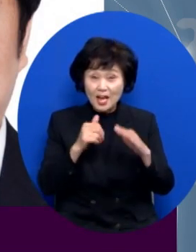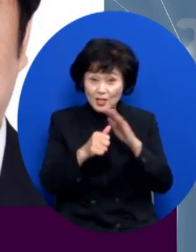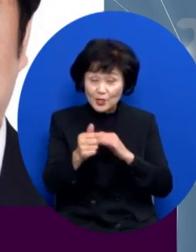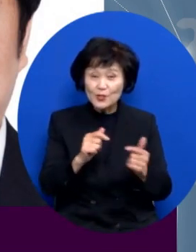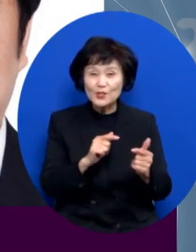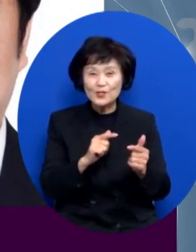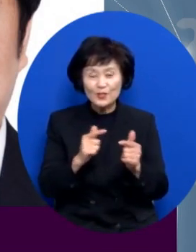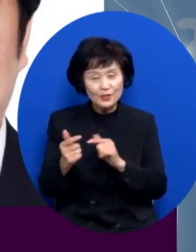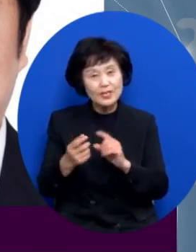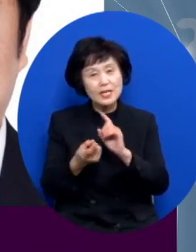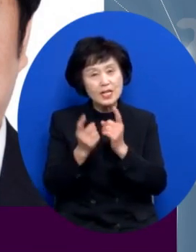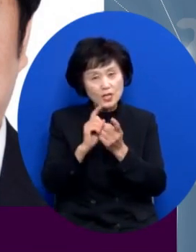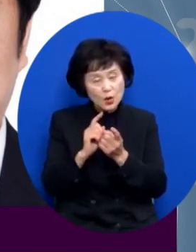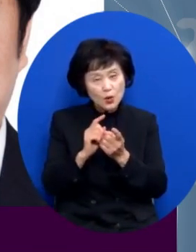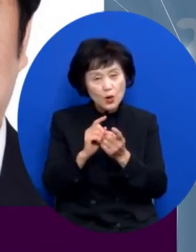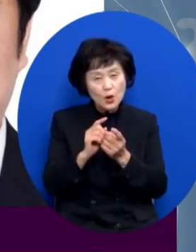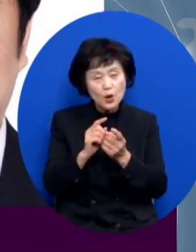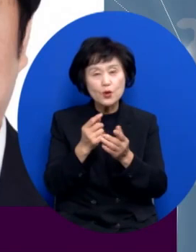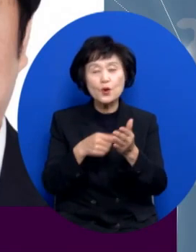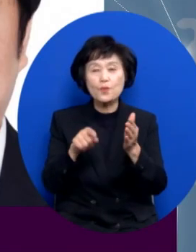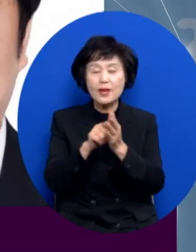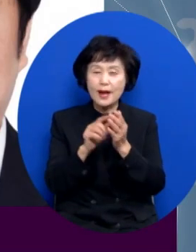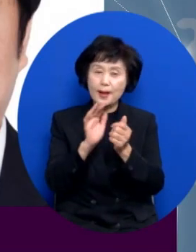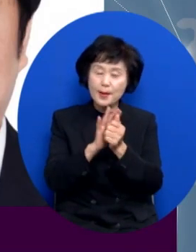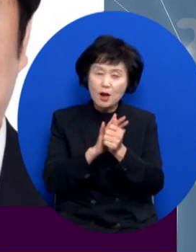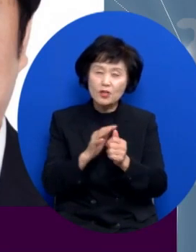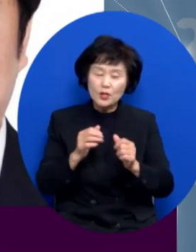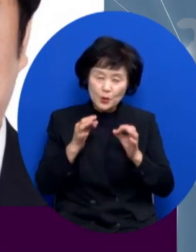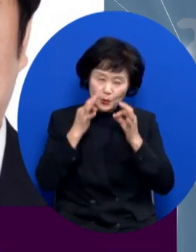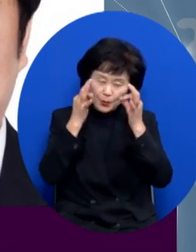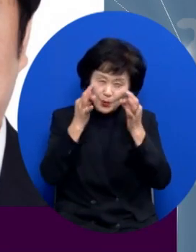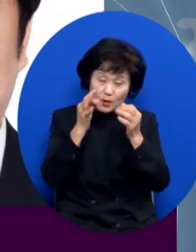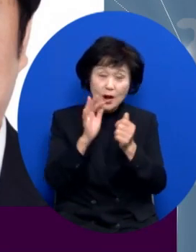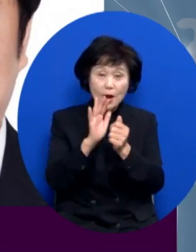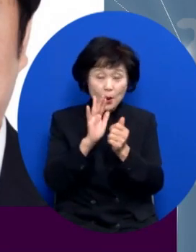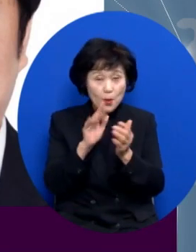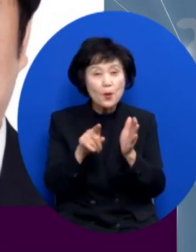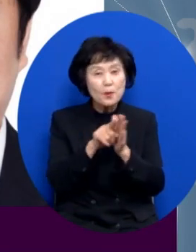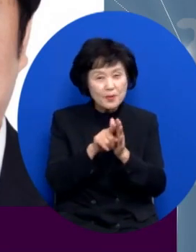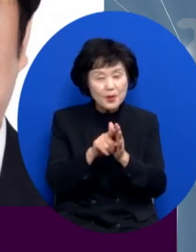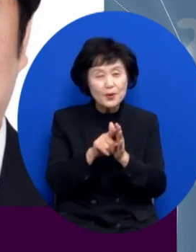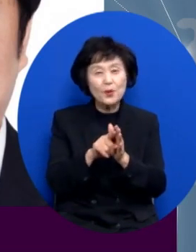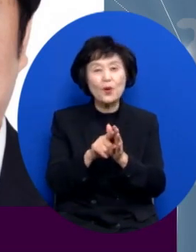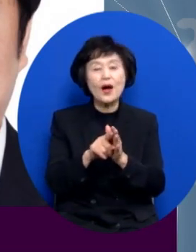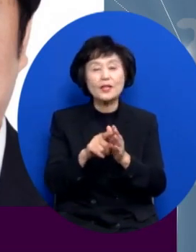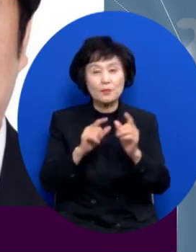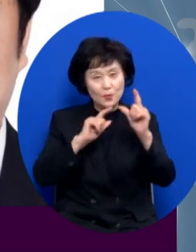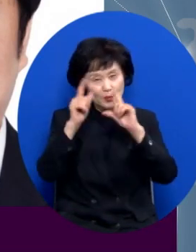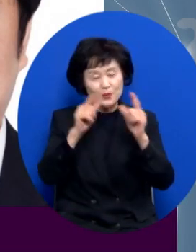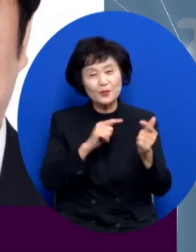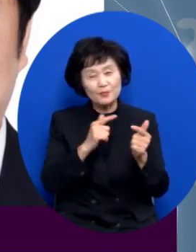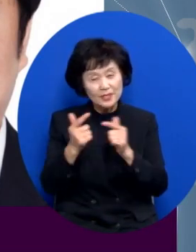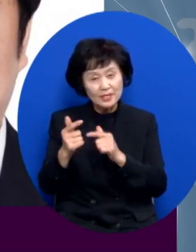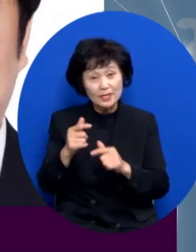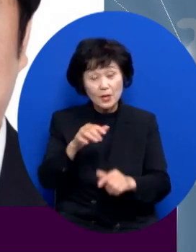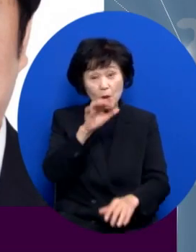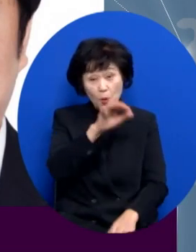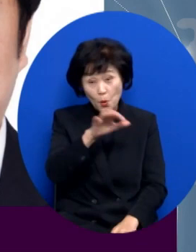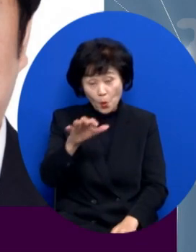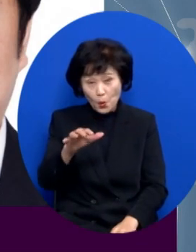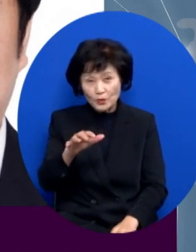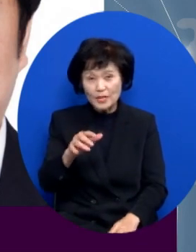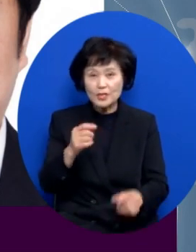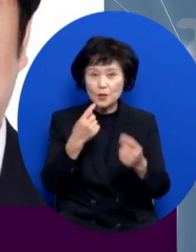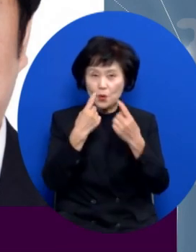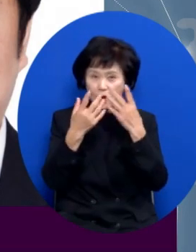격자 서로를 위해서 꽤 한발 한발 더 뛰어주고 서로를 믿고 신뢰하는 모습들이 경기장에서는 너무나 선명하게